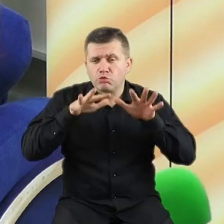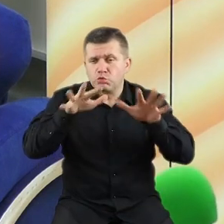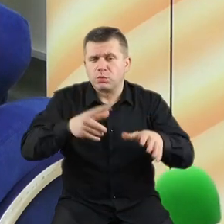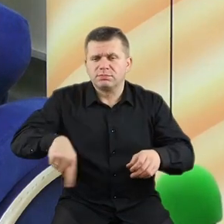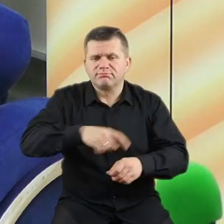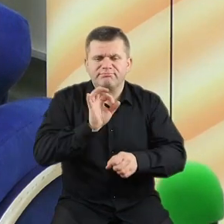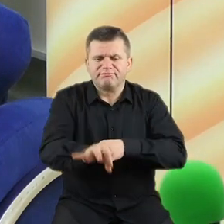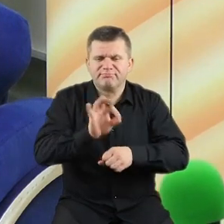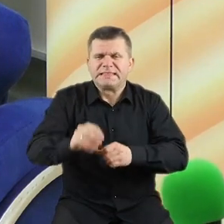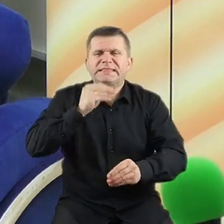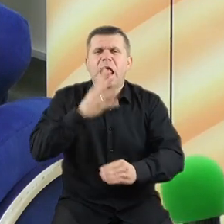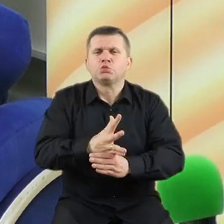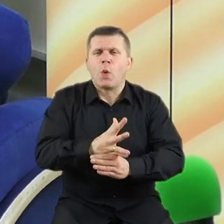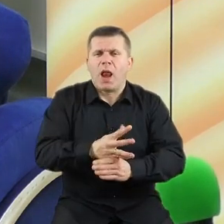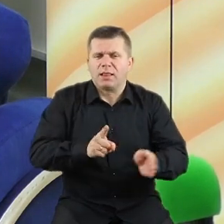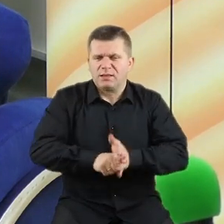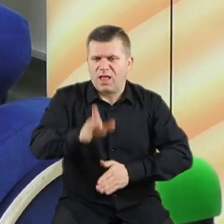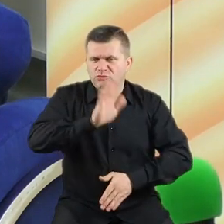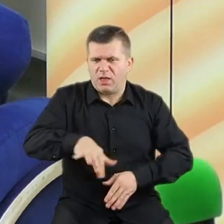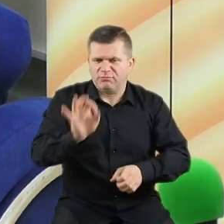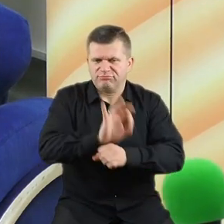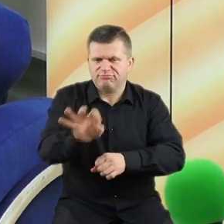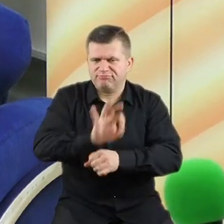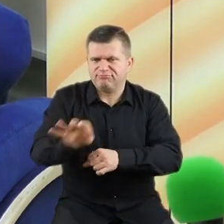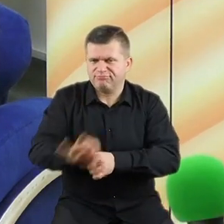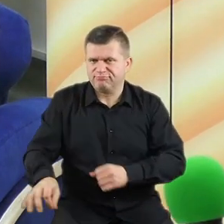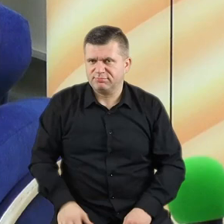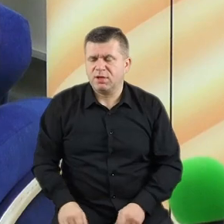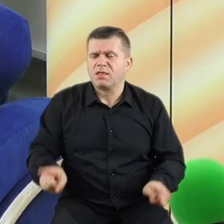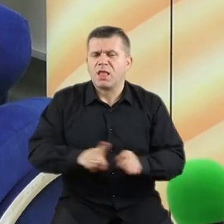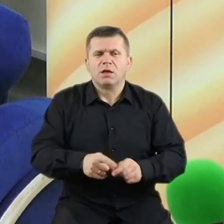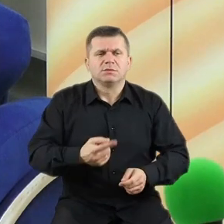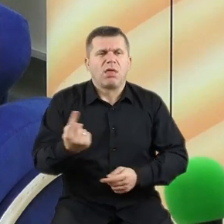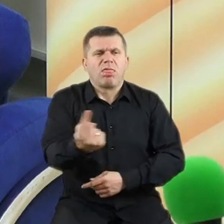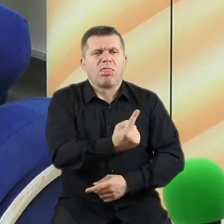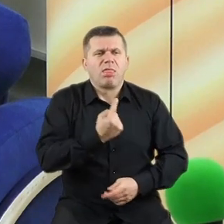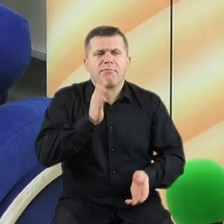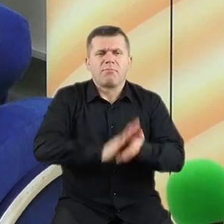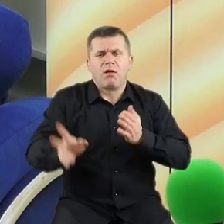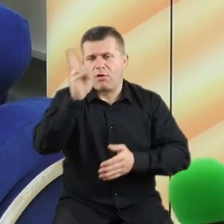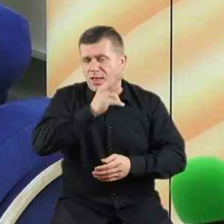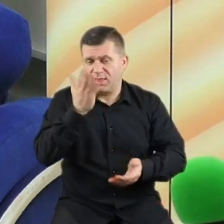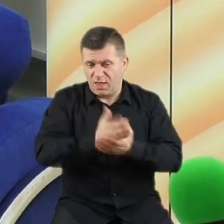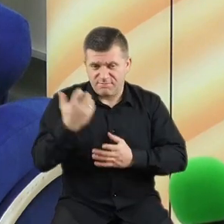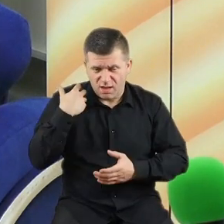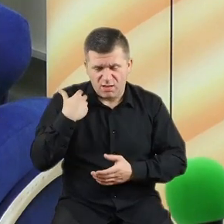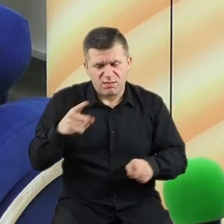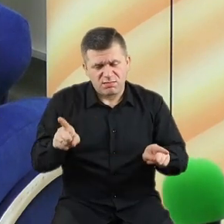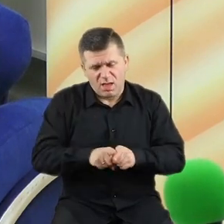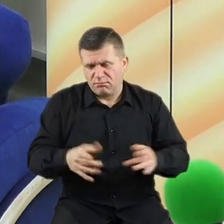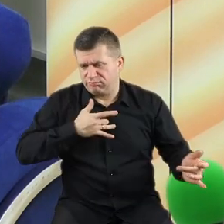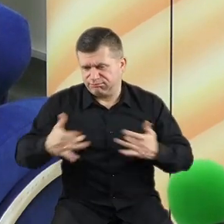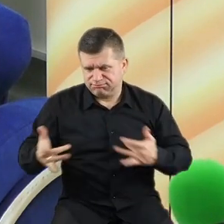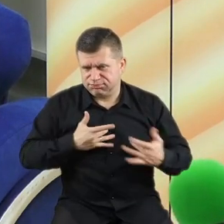nadużyć seksualnych wobec tych dzieci, ale też taka rozłąka, nawet wydawałoby się nie, no tylko w Anglii, też była